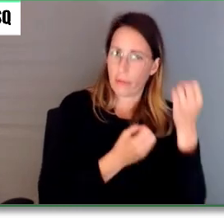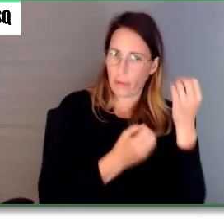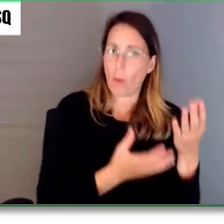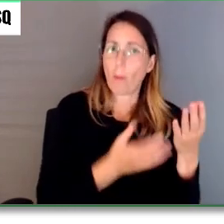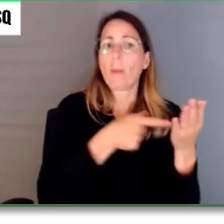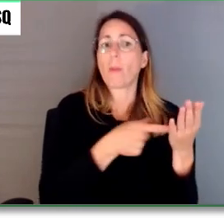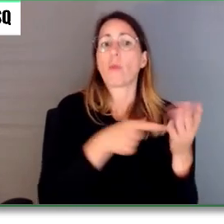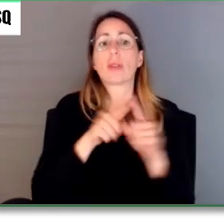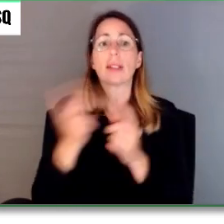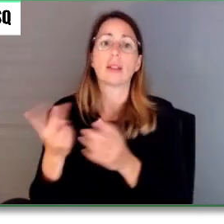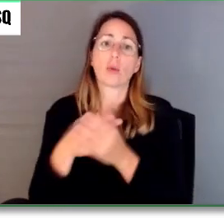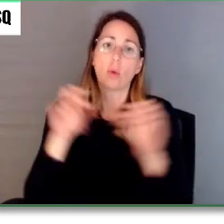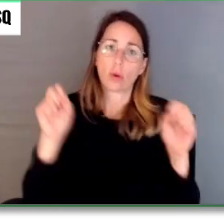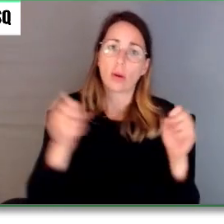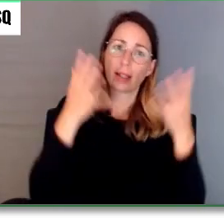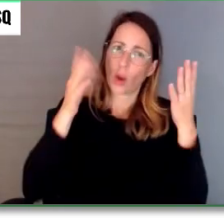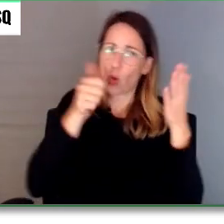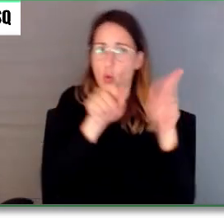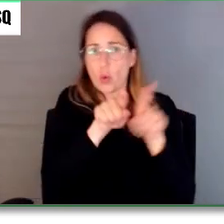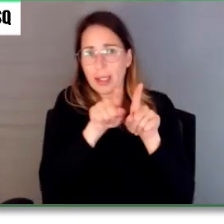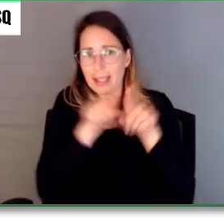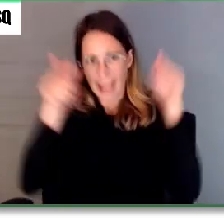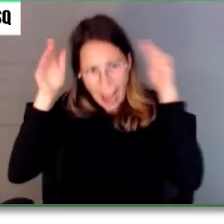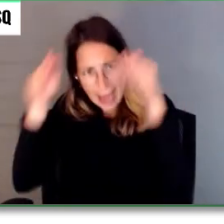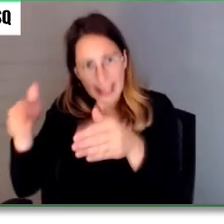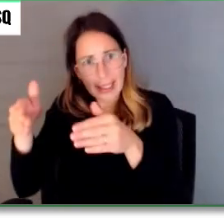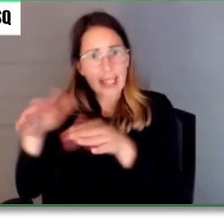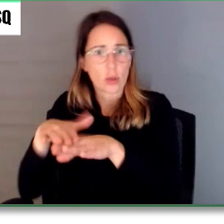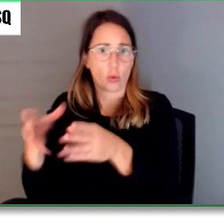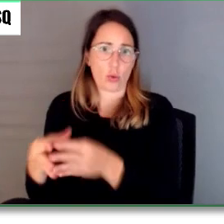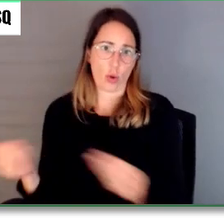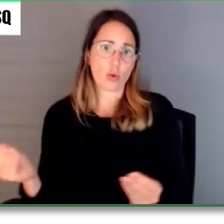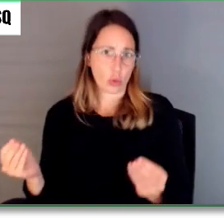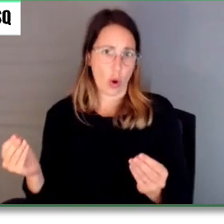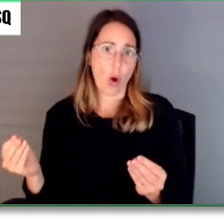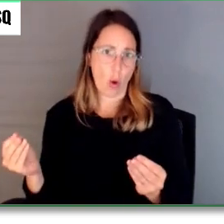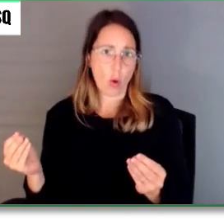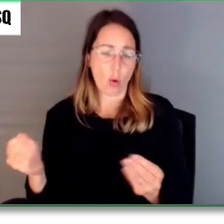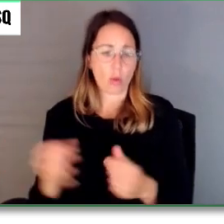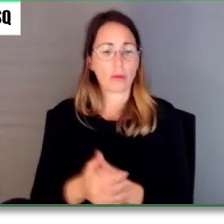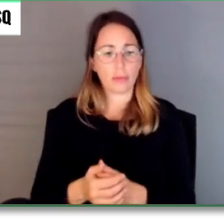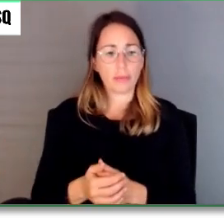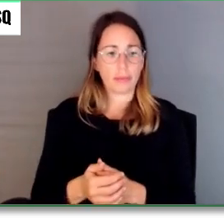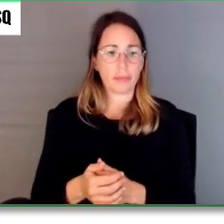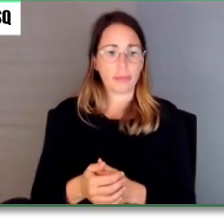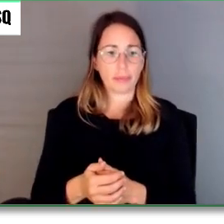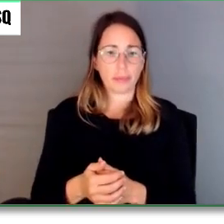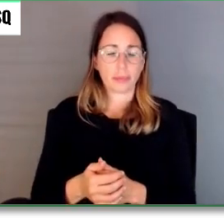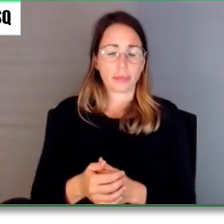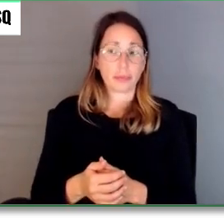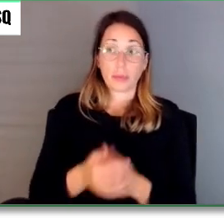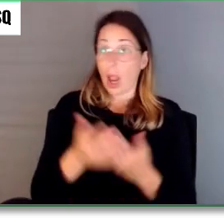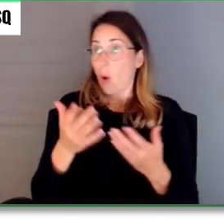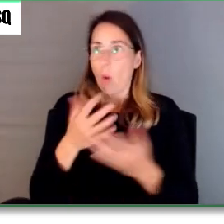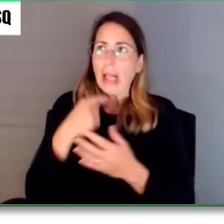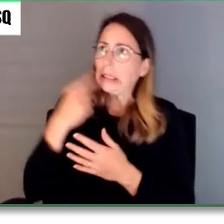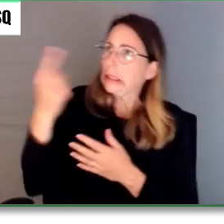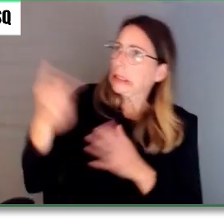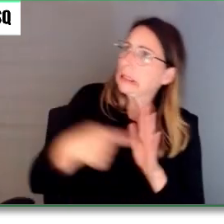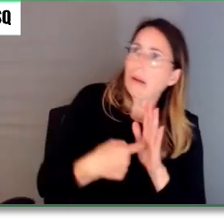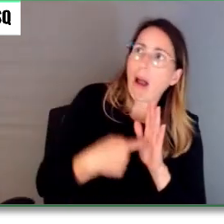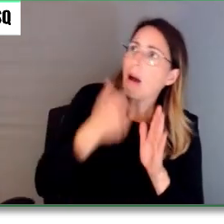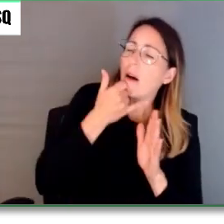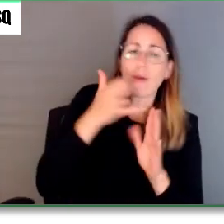solutions. Donc, on ne pouvait pas indiquer à l'organisation ce qui n'allait pas si on ne pouvait pas leur fournir des